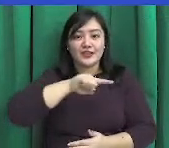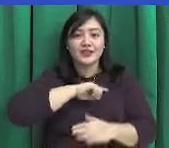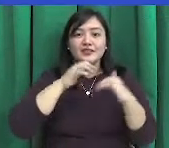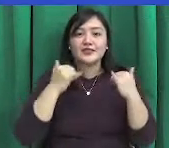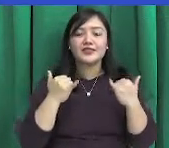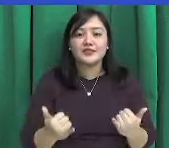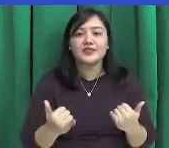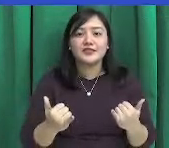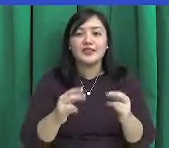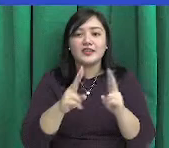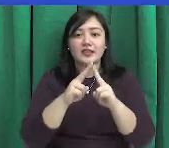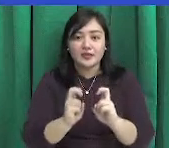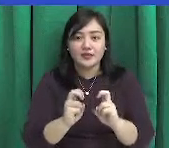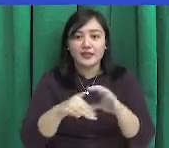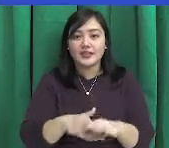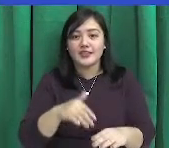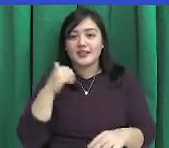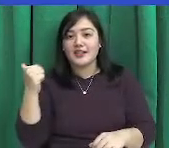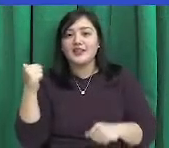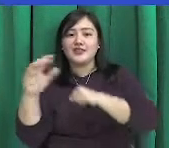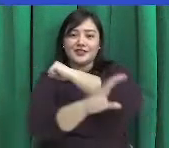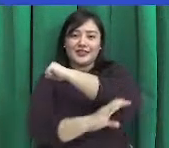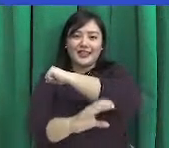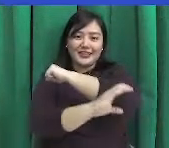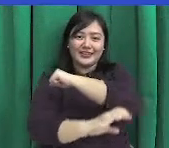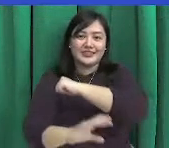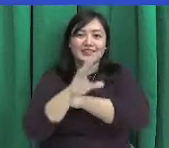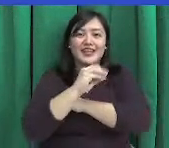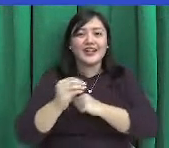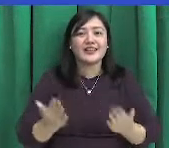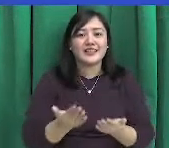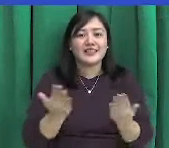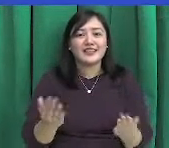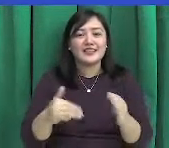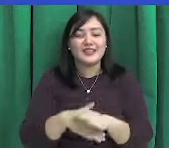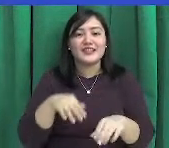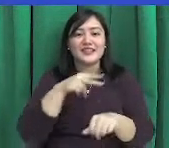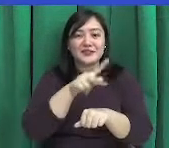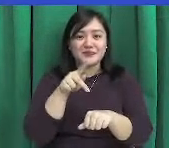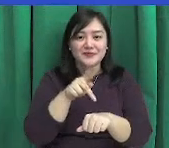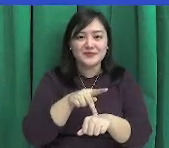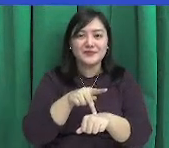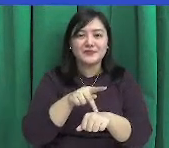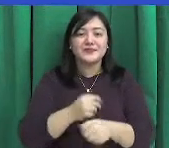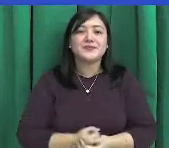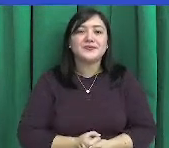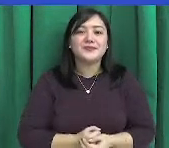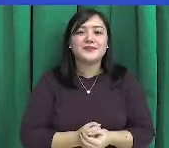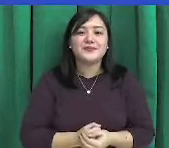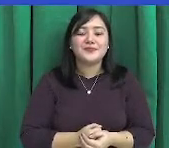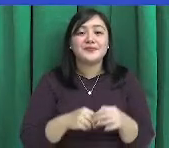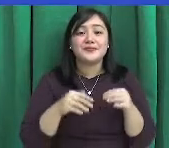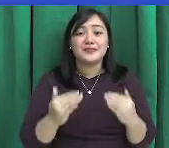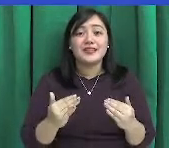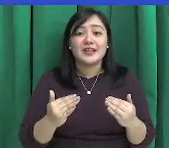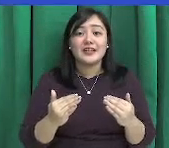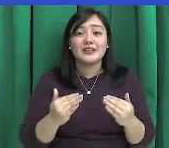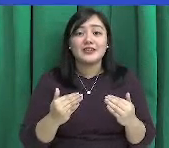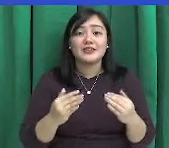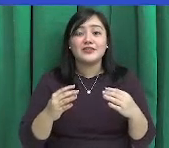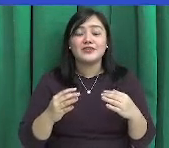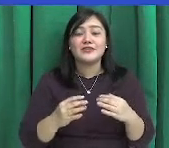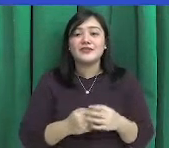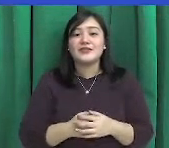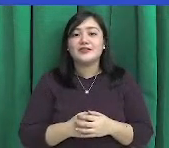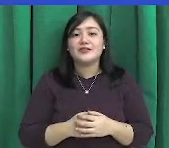at ganoon din po sa labas ng bansa. No? Ngayon, bibigyan ko po ng pagkataon ng atin pong mga... Oh, I'm